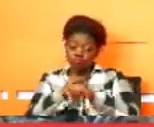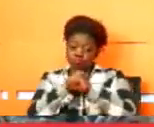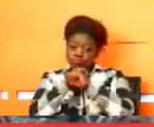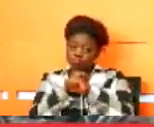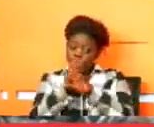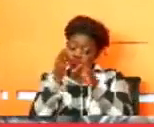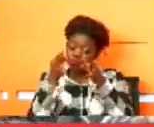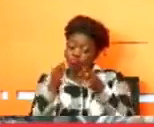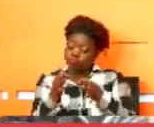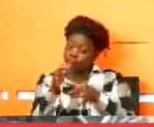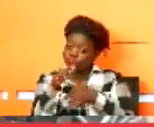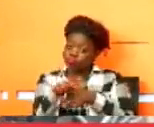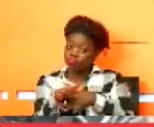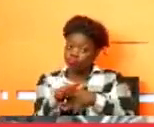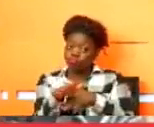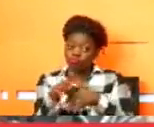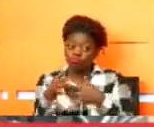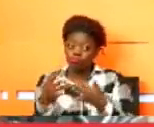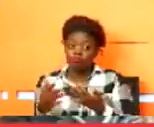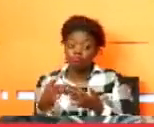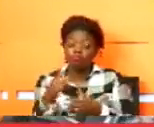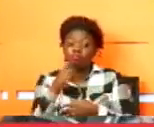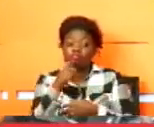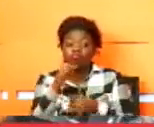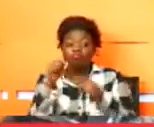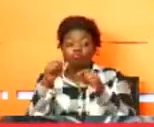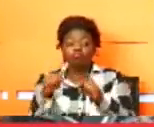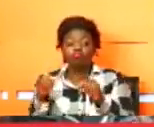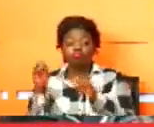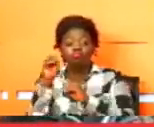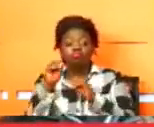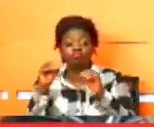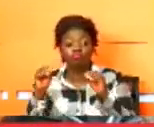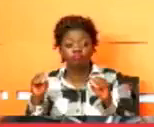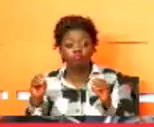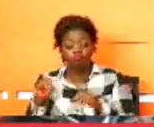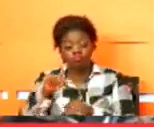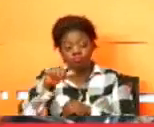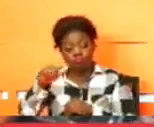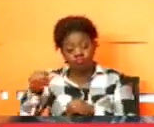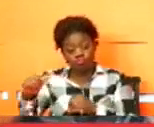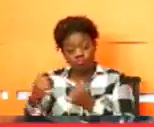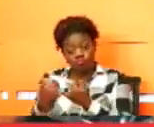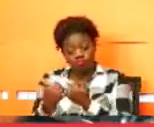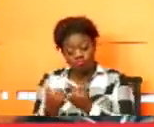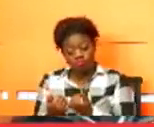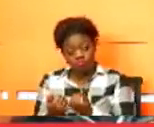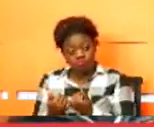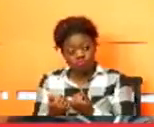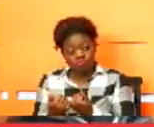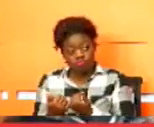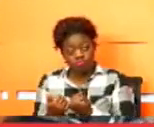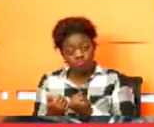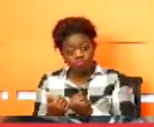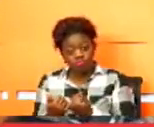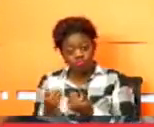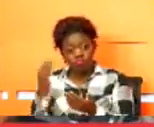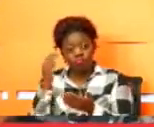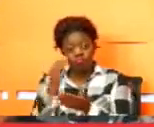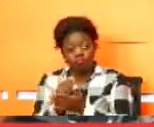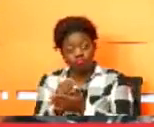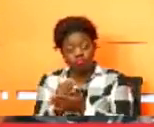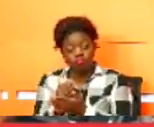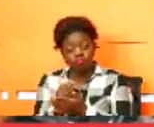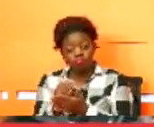kitwe basajja bakuru ti wali kibesi byamu bwenzi mpakazi baba nnamu bako mukazi atali